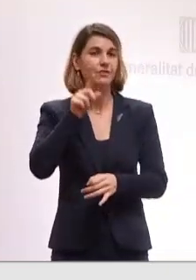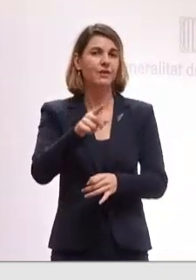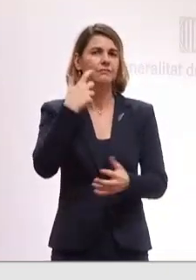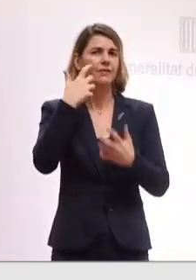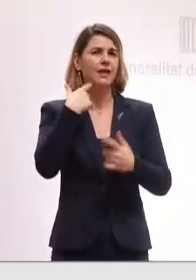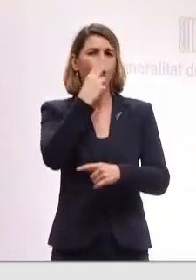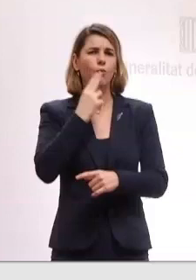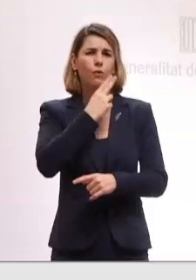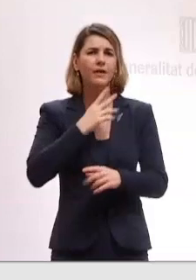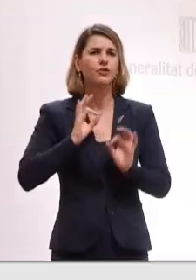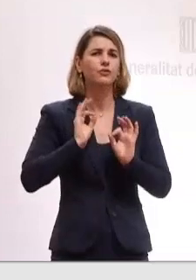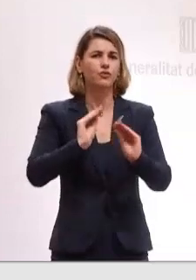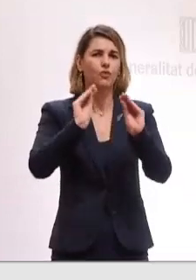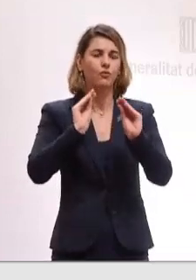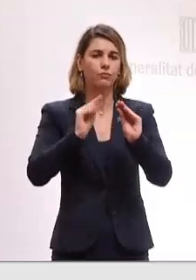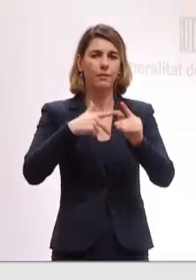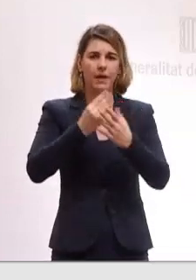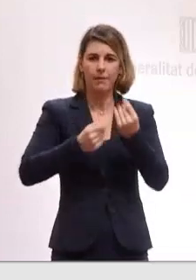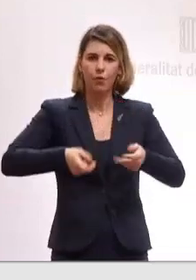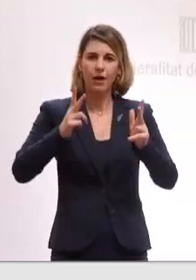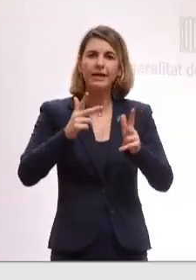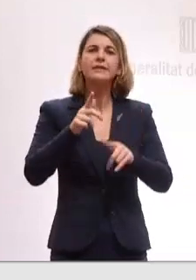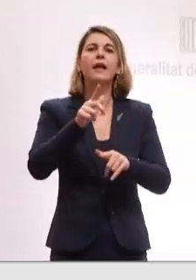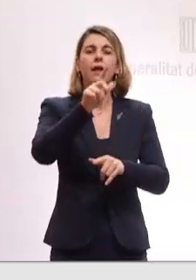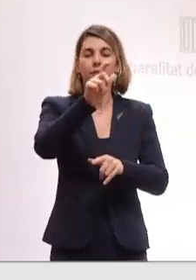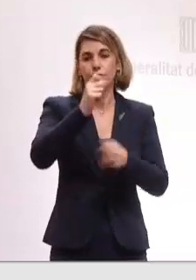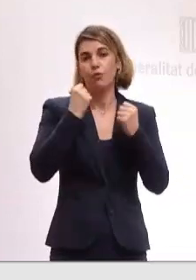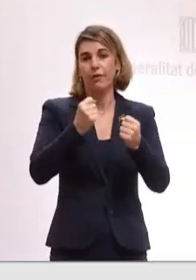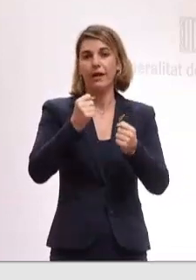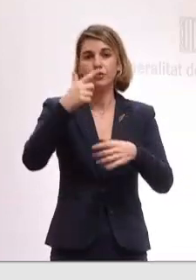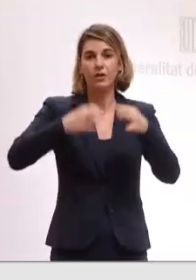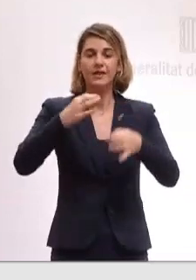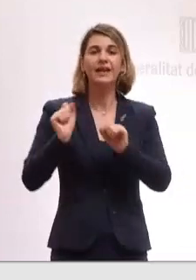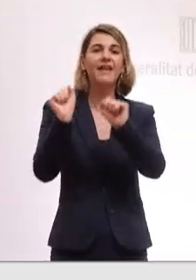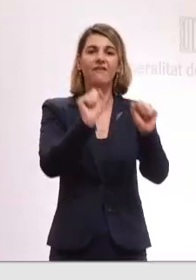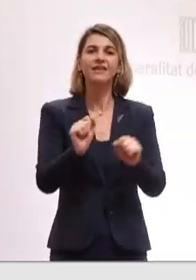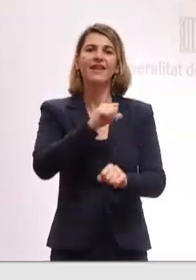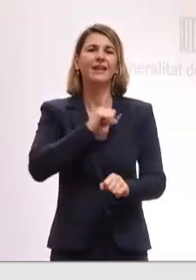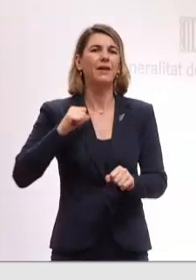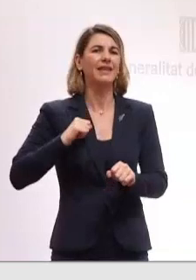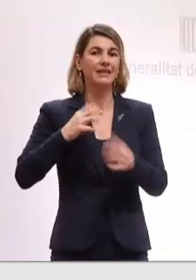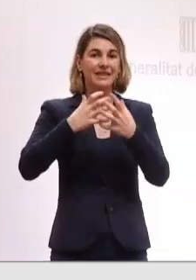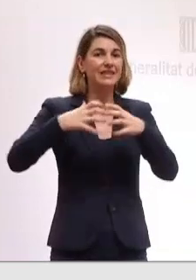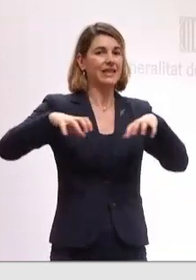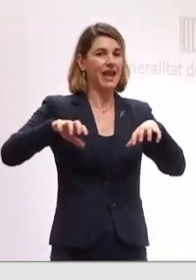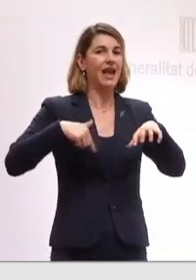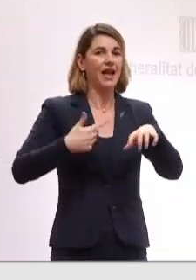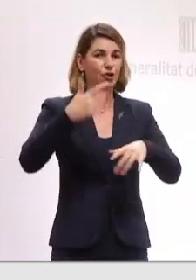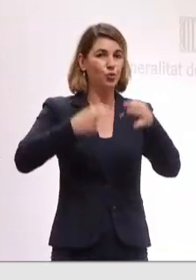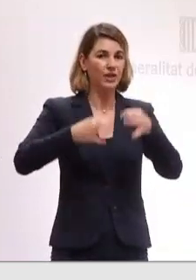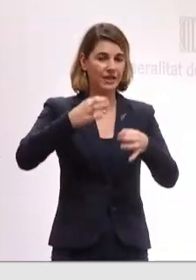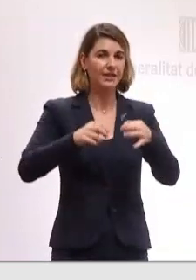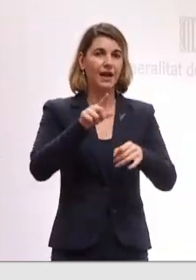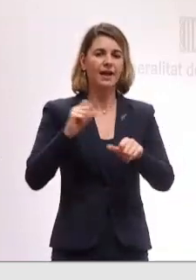destaca pel seu compromís amb la legitimitat democràtica del Poder Judicial i la defensa de la independència judicial. El conjunt de la seva